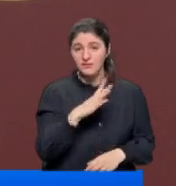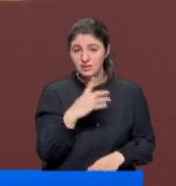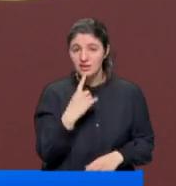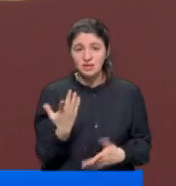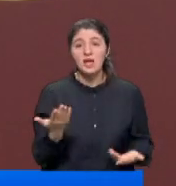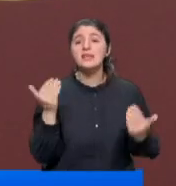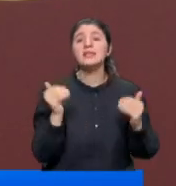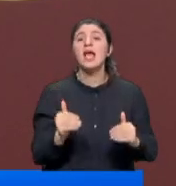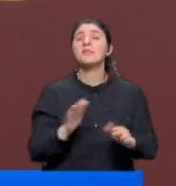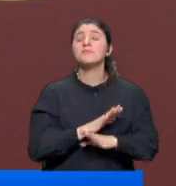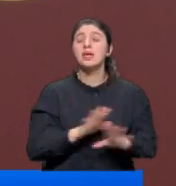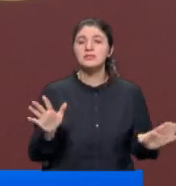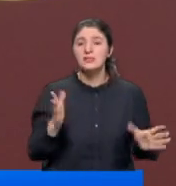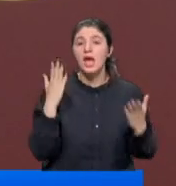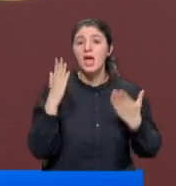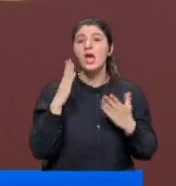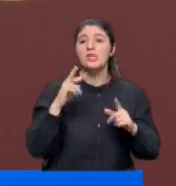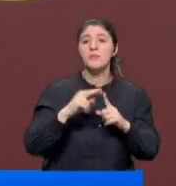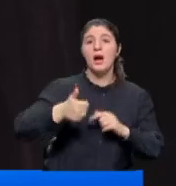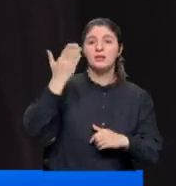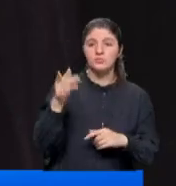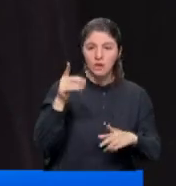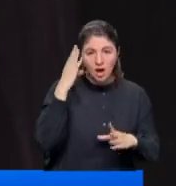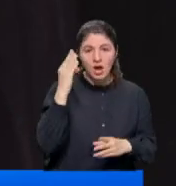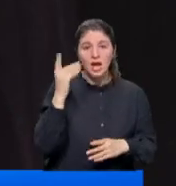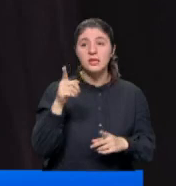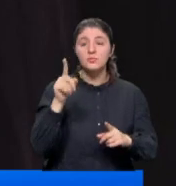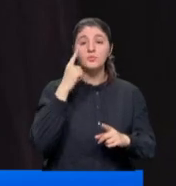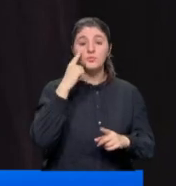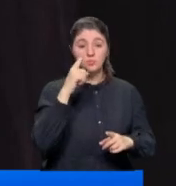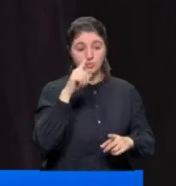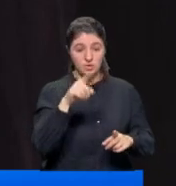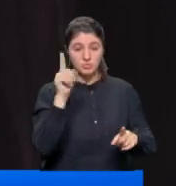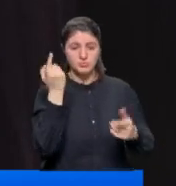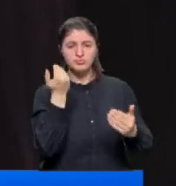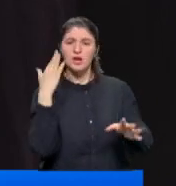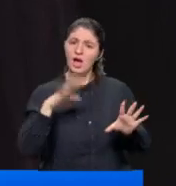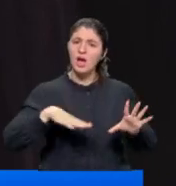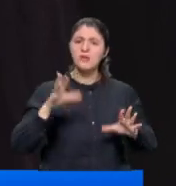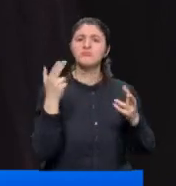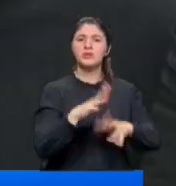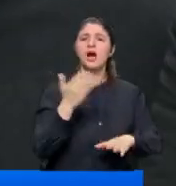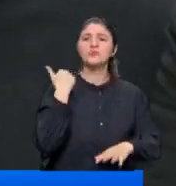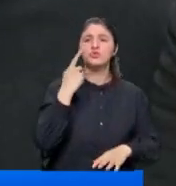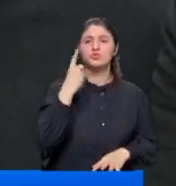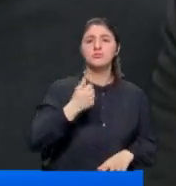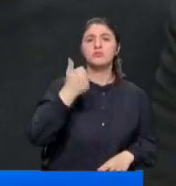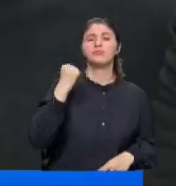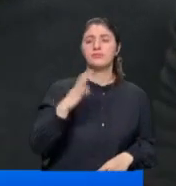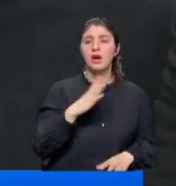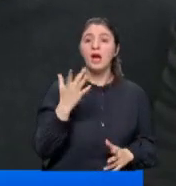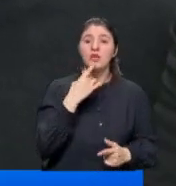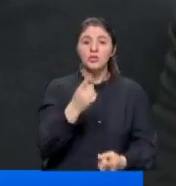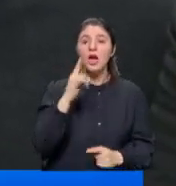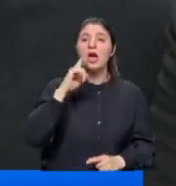dersen getirmez. Ey Nebati, bunu öğren. Bürokrasiyi alaşağı ederiz. Arkamızda Cumhurbaşkanımız var. Rahat olun. İtiraf ediyor.